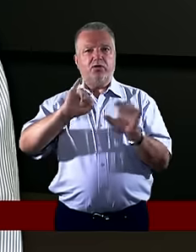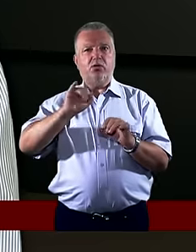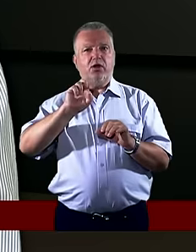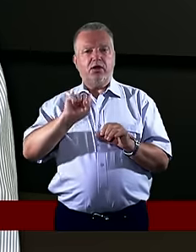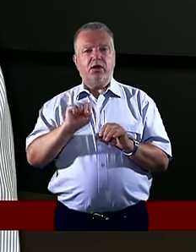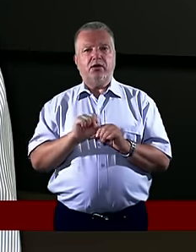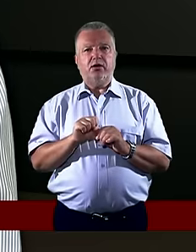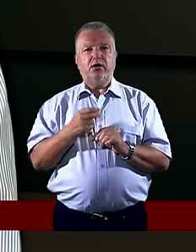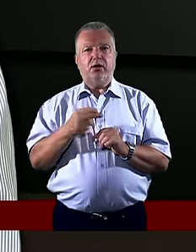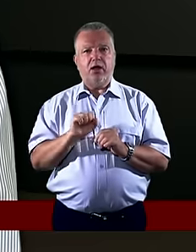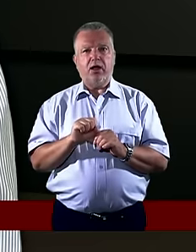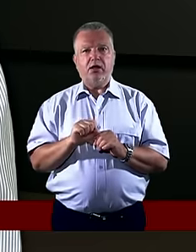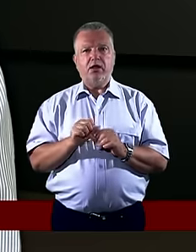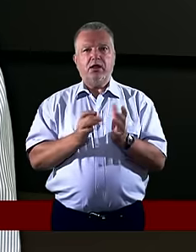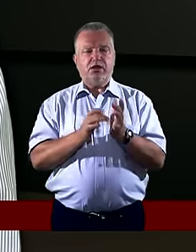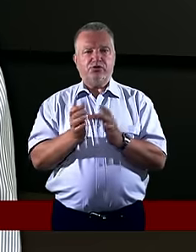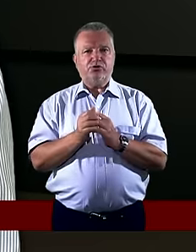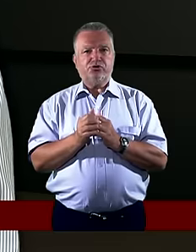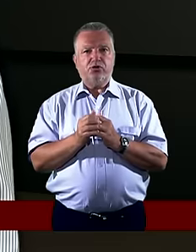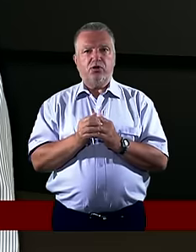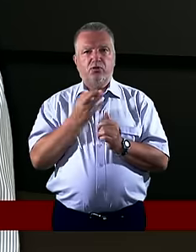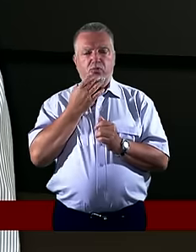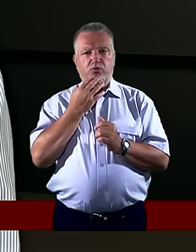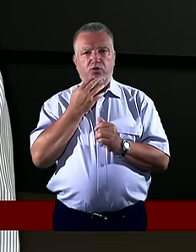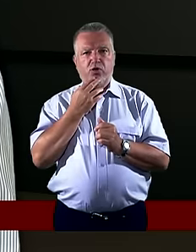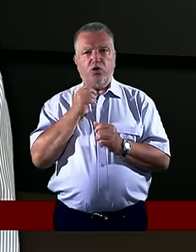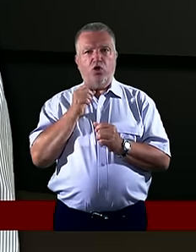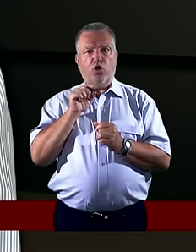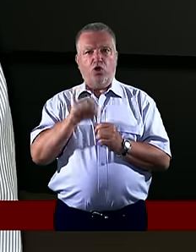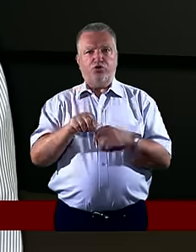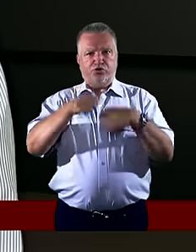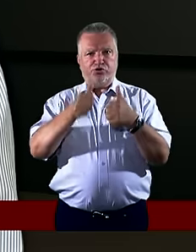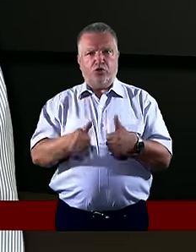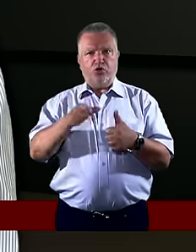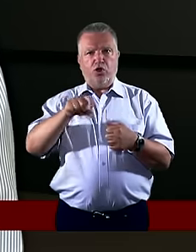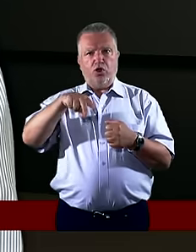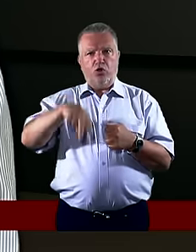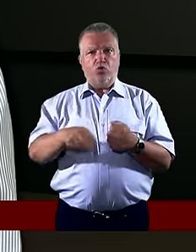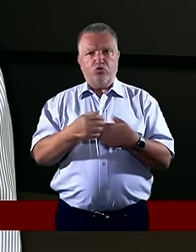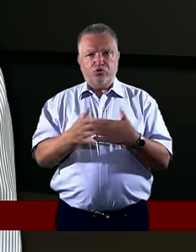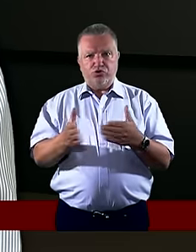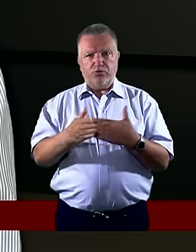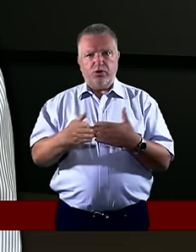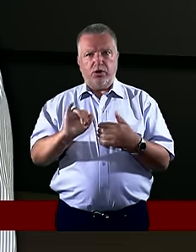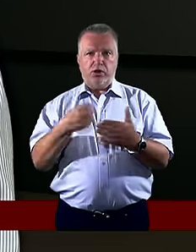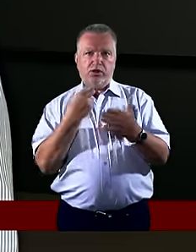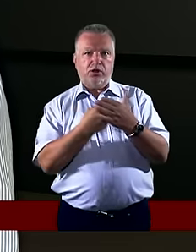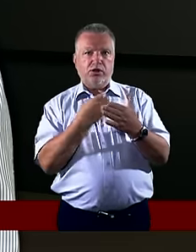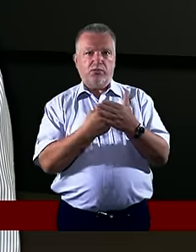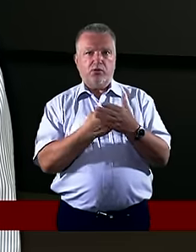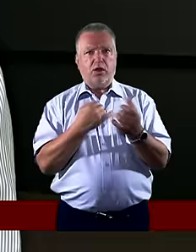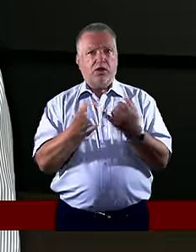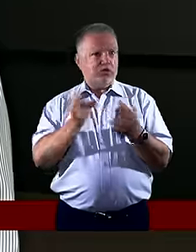3 rozdziale, w wersecie 20, Chrystus też apeluje i mówi, Oto stoję u drzwi i